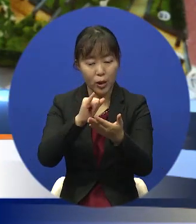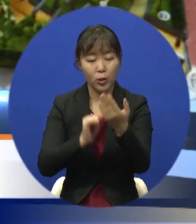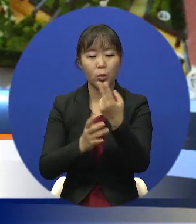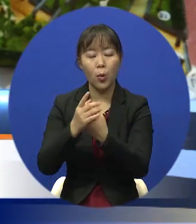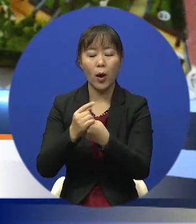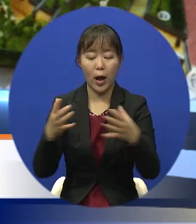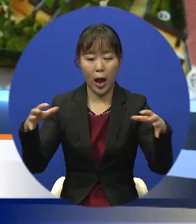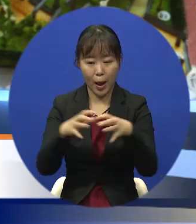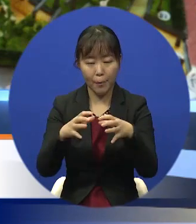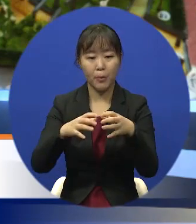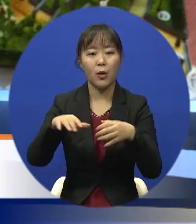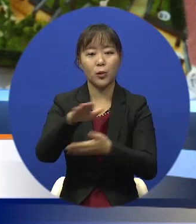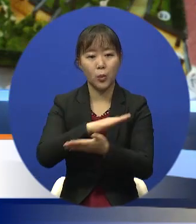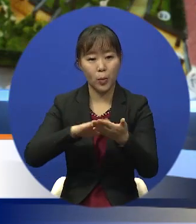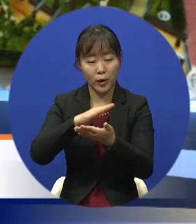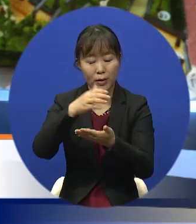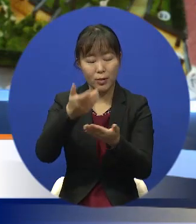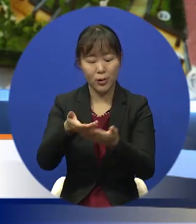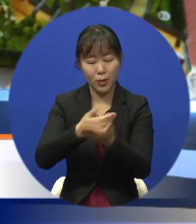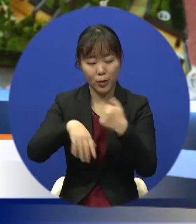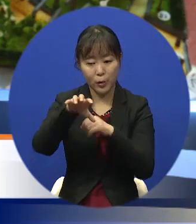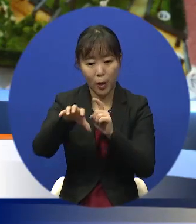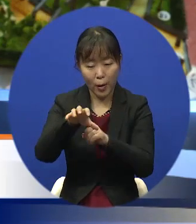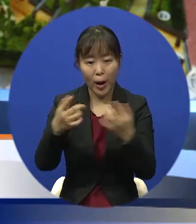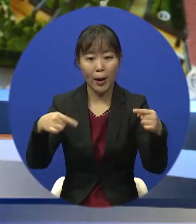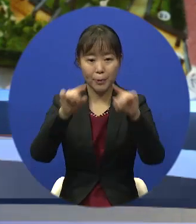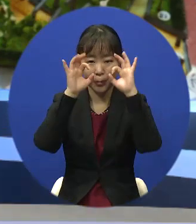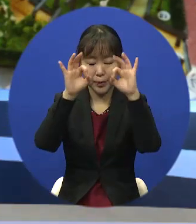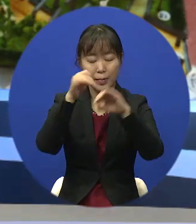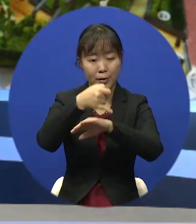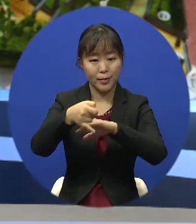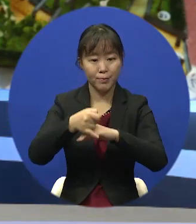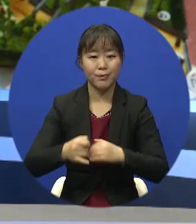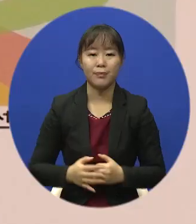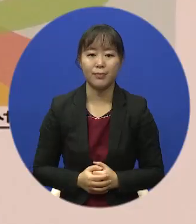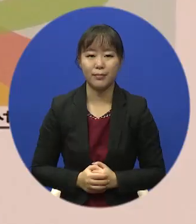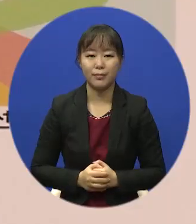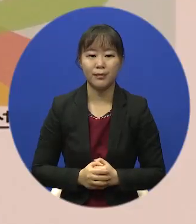디자인들을 만나봤습니다. 조건혁 아나운서가 보도합니다.